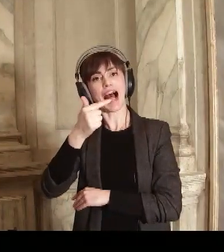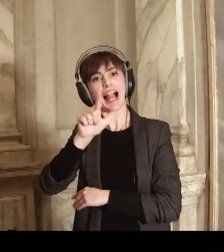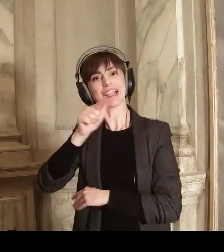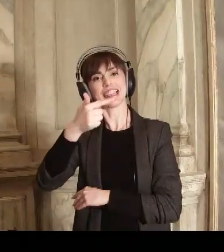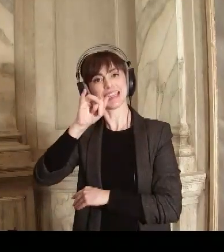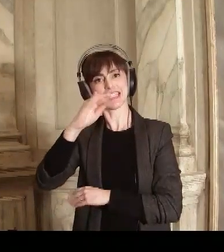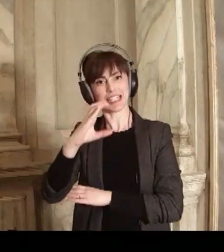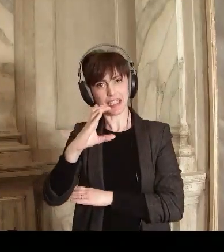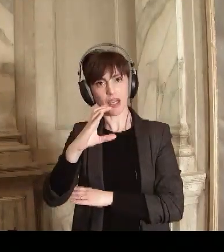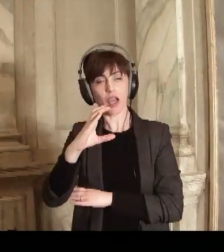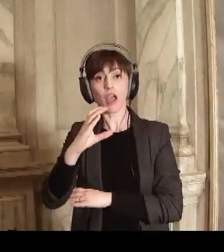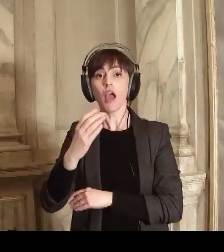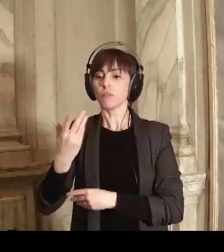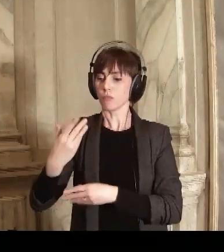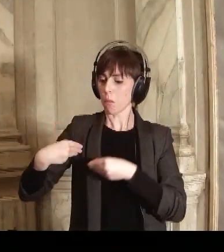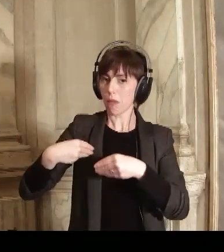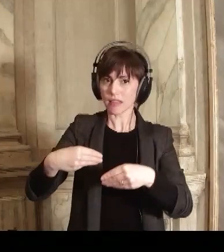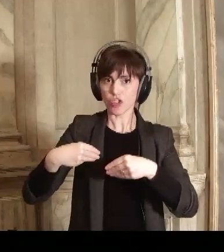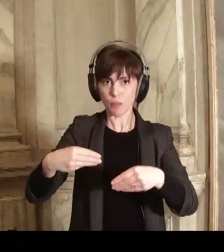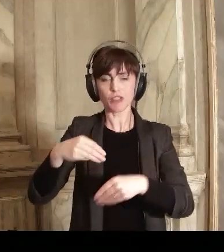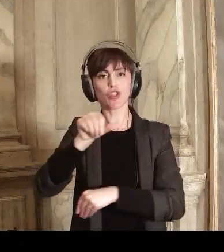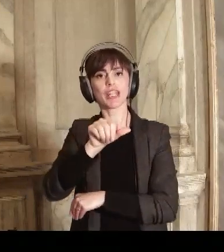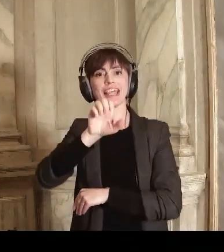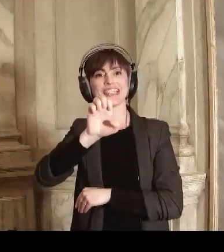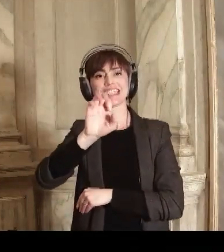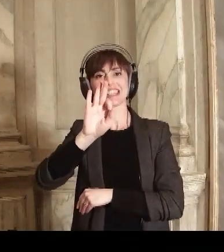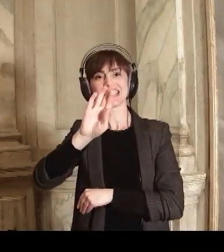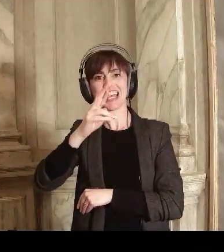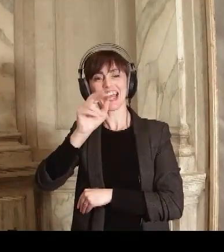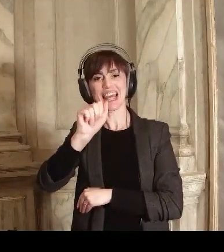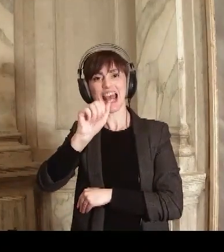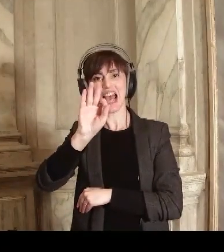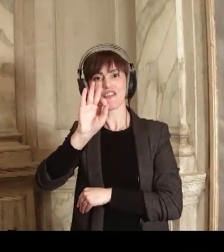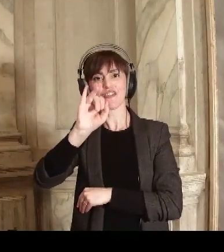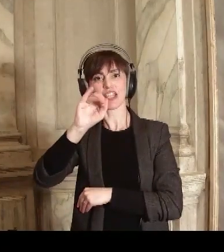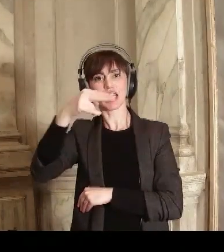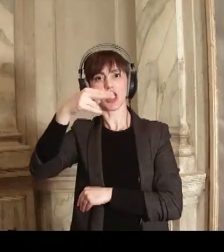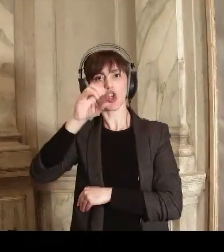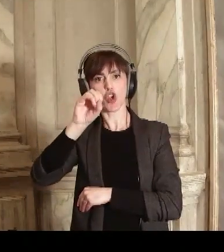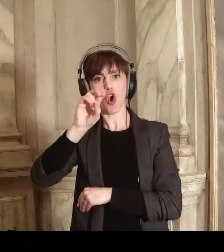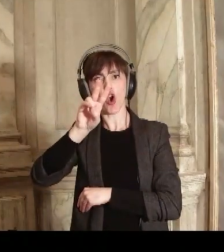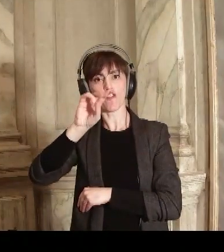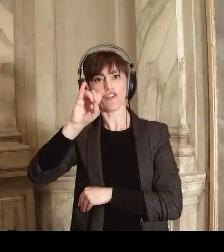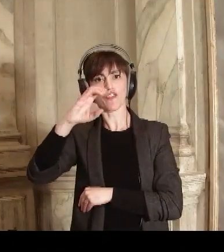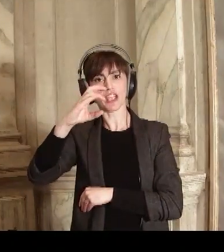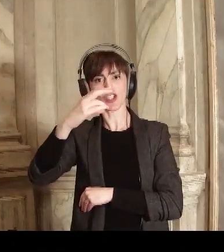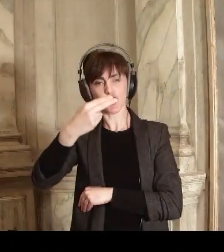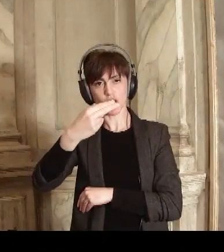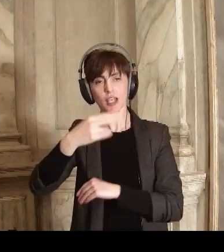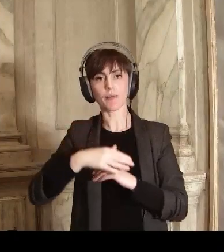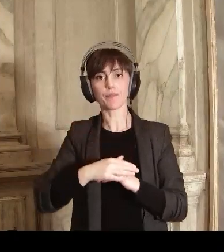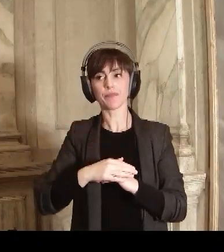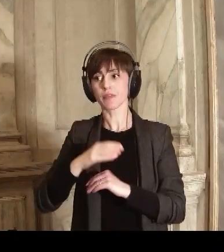Peter Serafinovic, il collaboratore storico di Brian Eno e chitarrista Leo Abrahams e